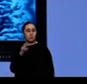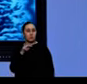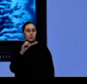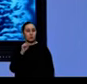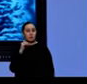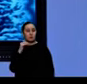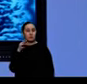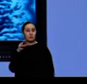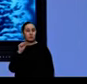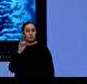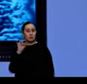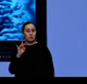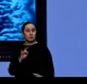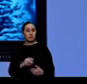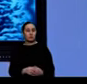Daftar.